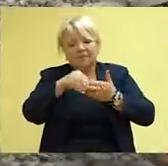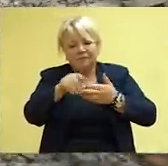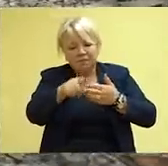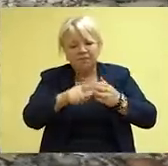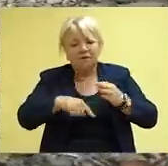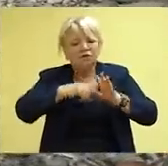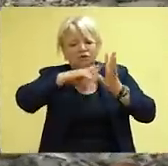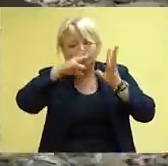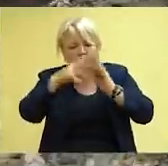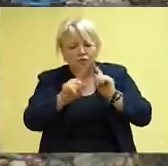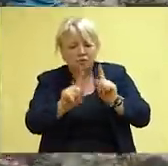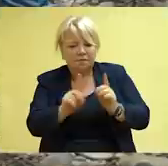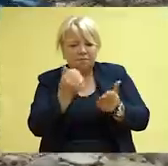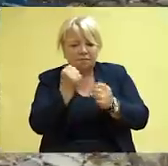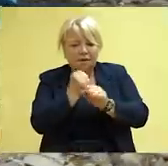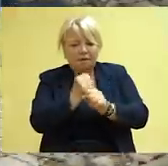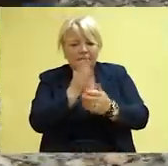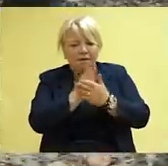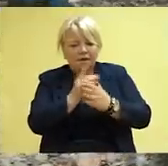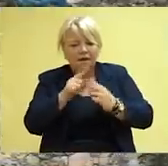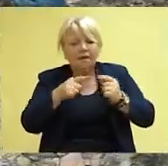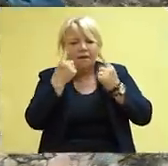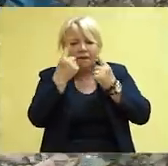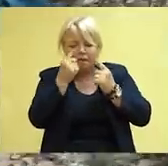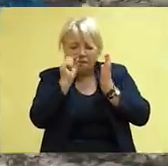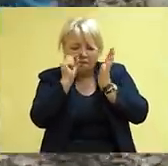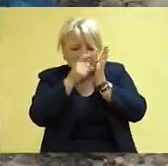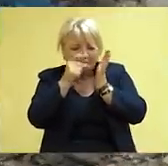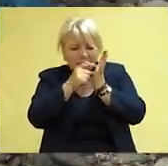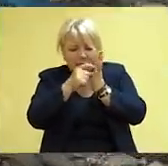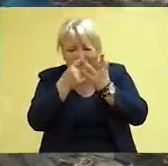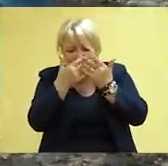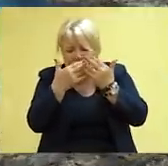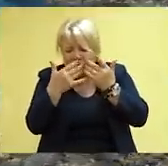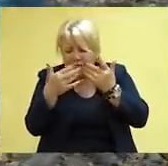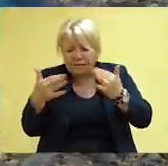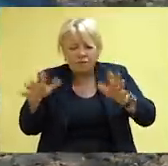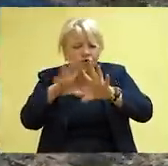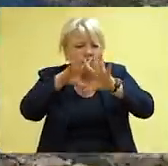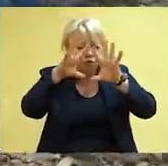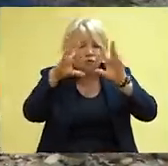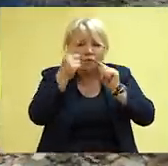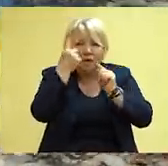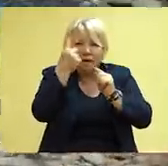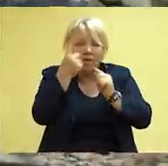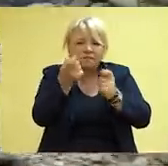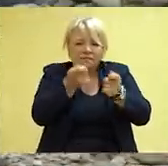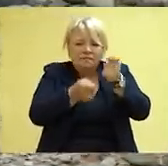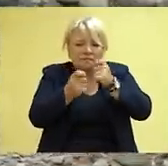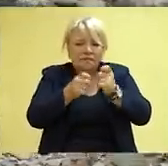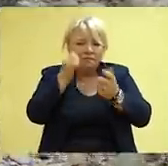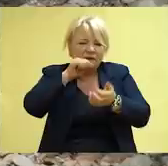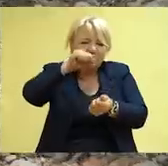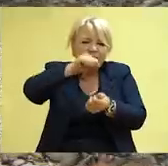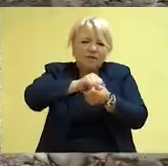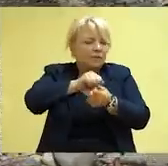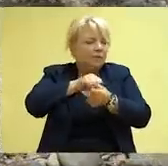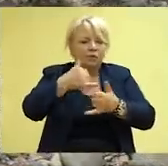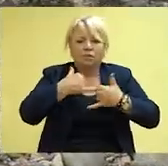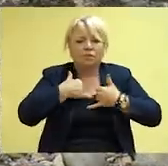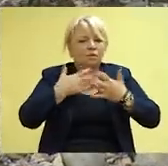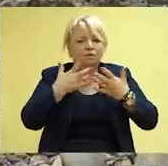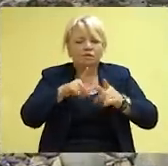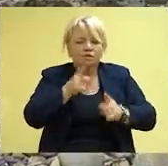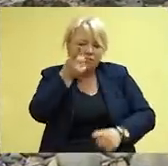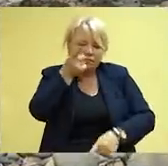გაკეთებული, აბესია BBS-ის ვაფშე თითოეული თითოეული დეტალი არის ორიგინალი. აი, არც ეს ჩამოსხული და რაღაც აივანი არ არის.